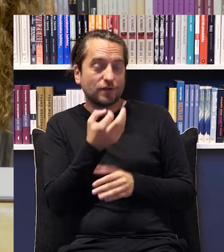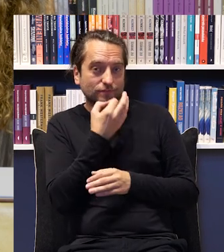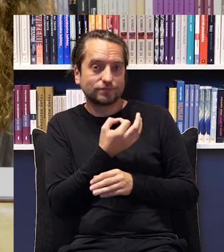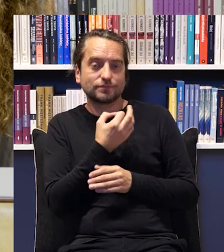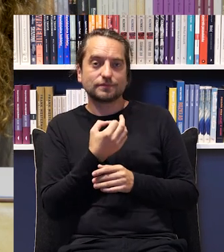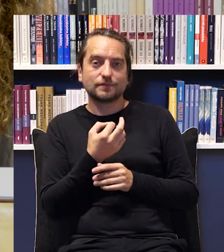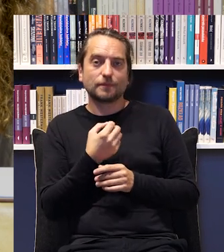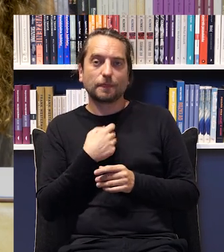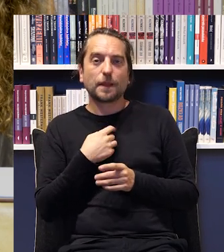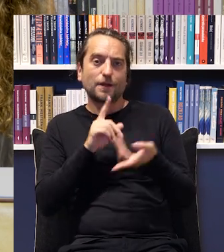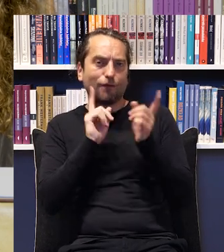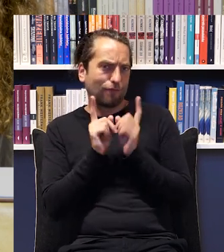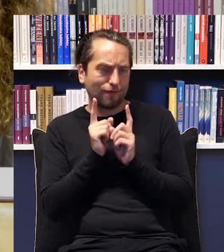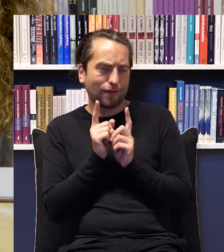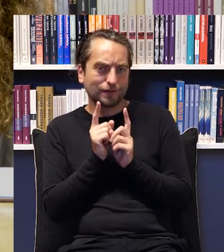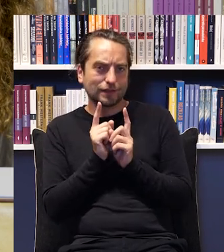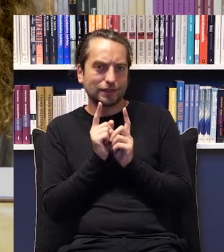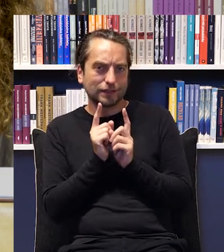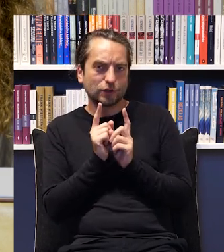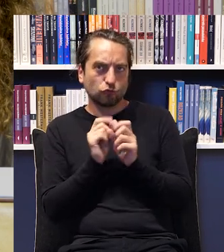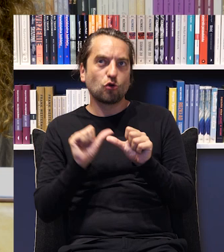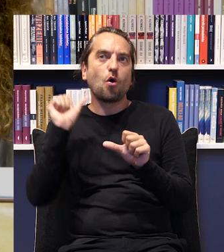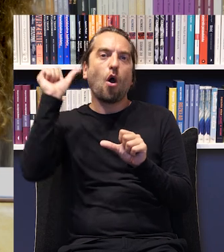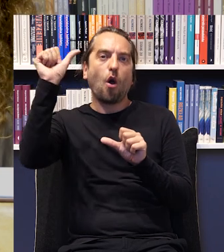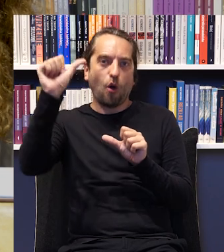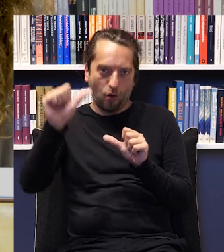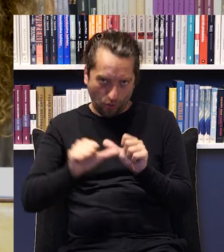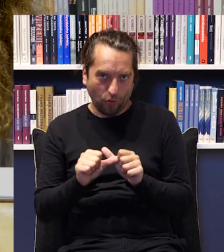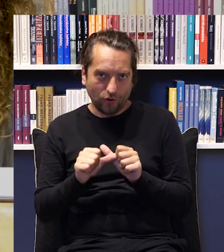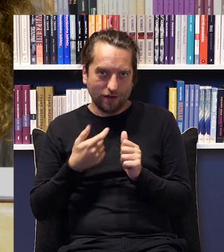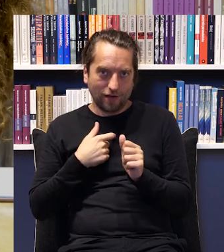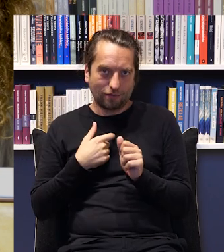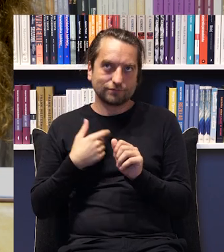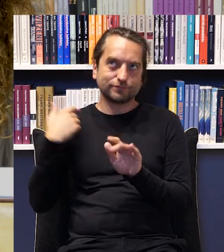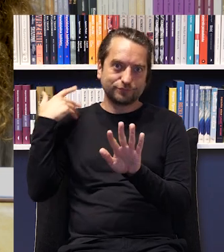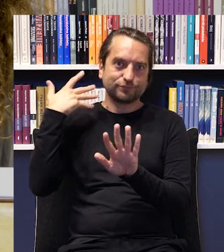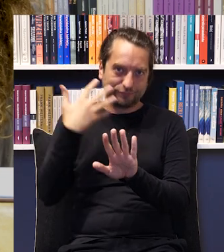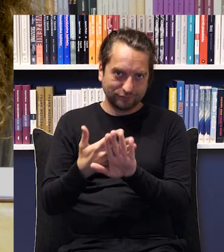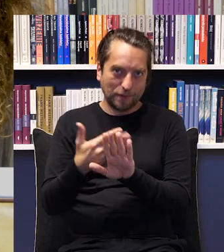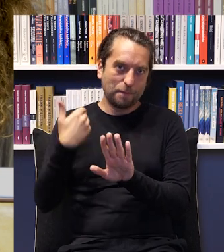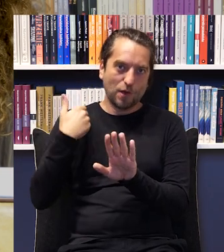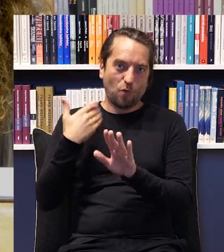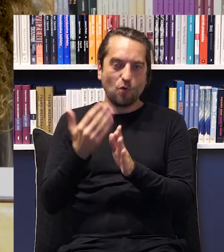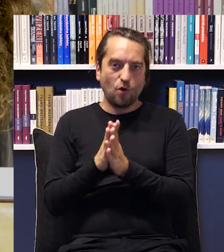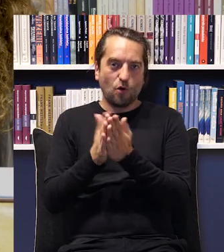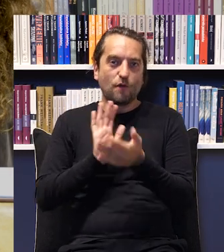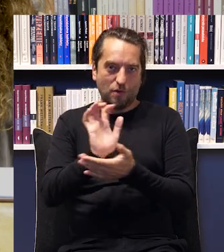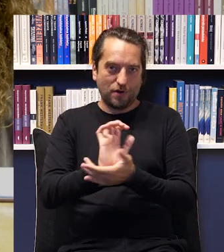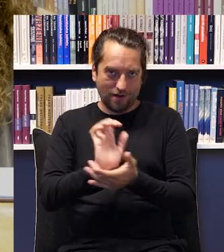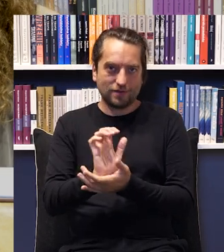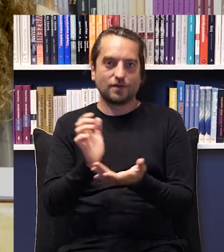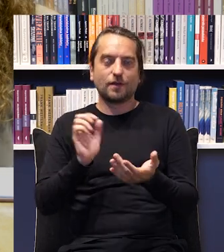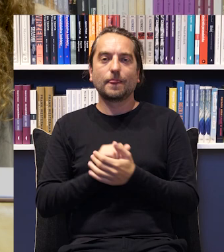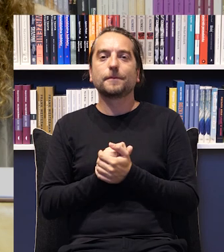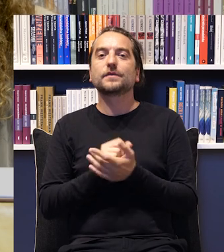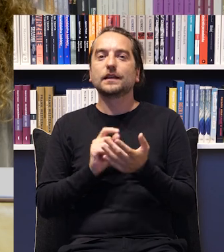no jakby nie było, my rozmawiamy, minął ponad rok, odkąd ta książka wyszła i minęło, nie wiem, rok i pół, odkąd